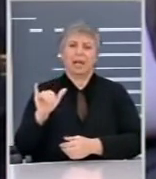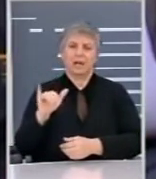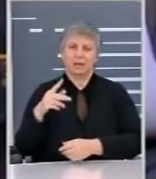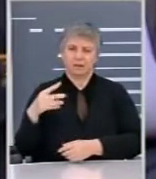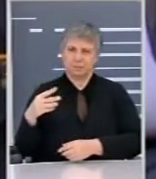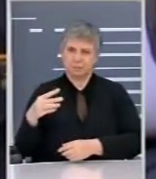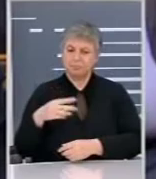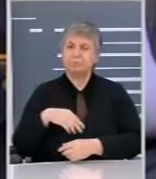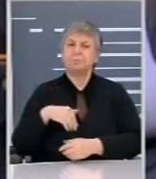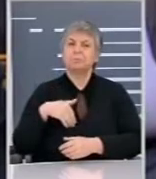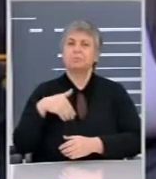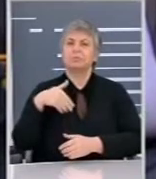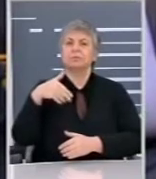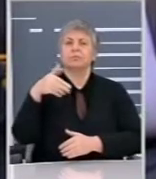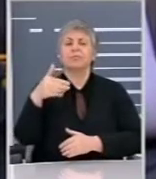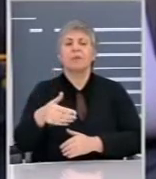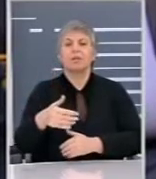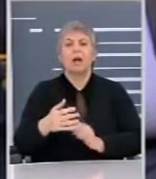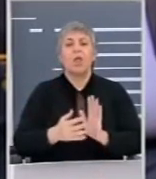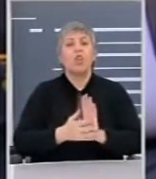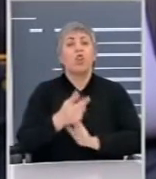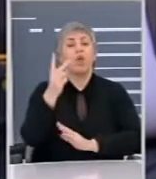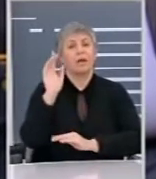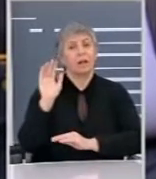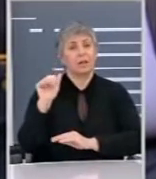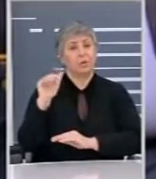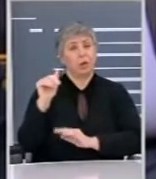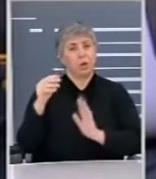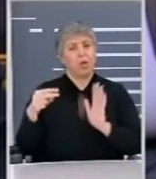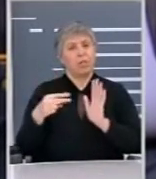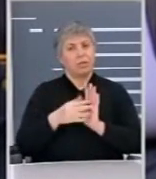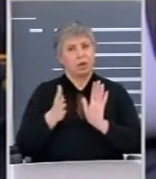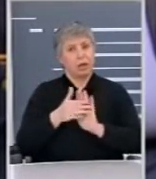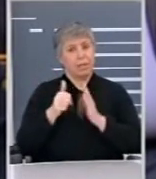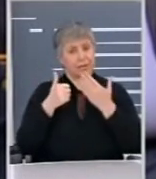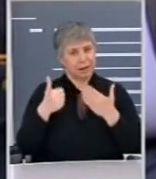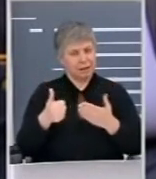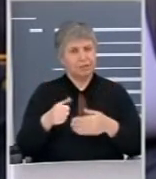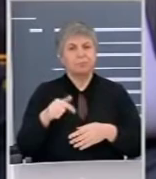12 Εβδόμου 2016. Το θέμα του Κήρυκα